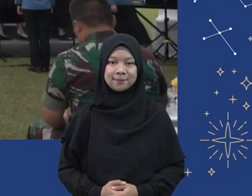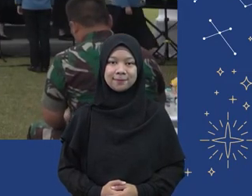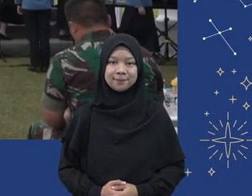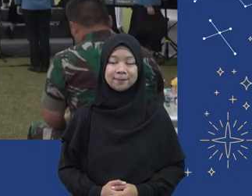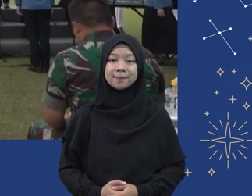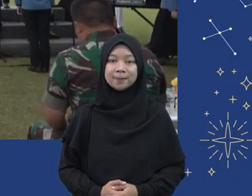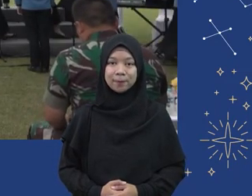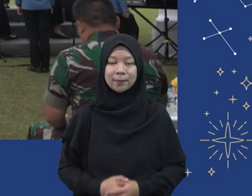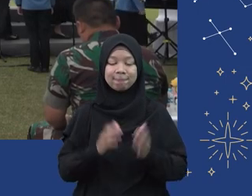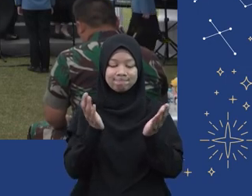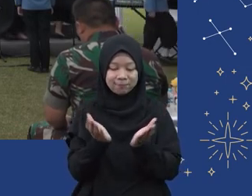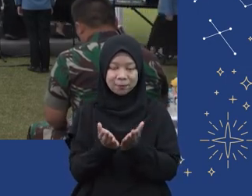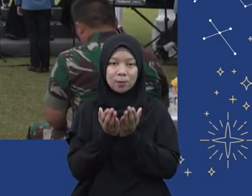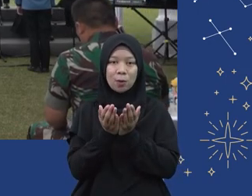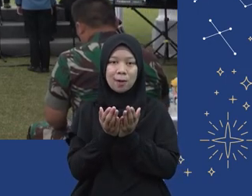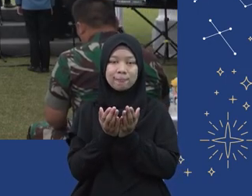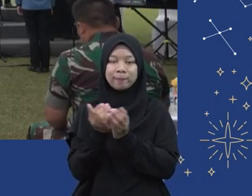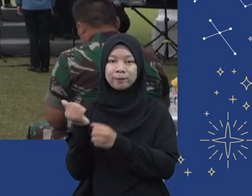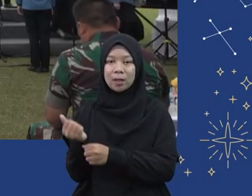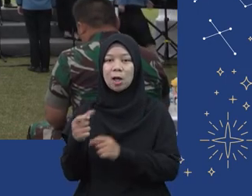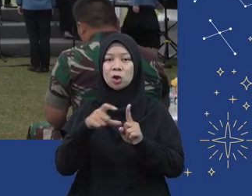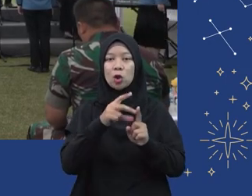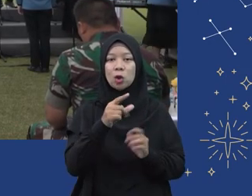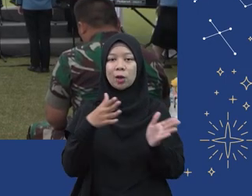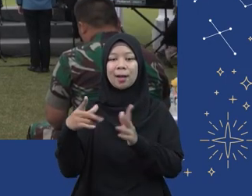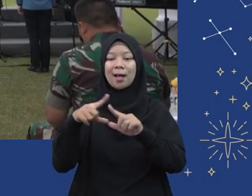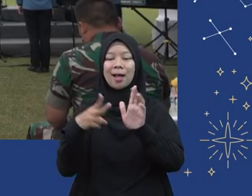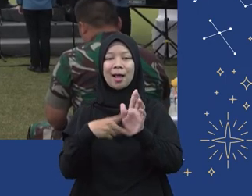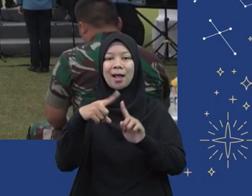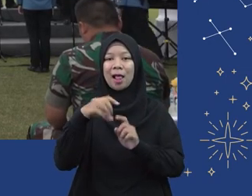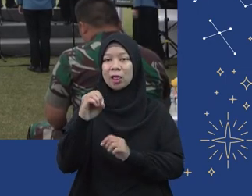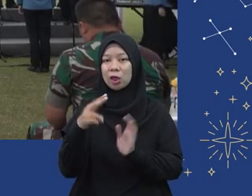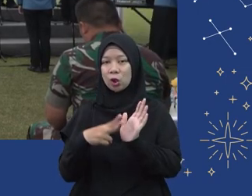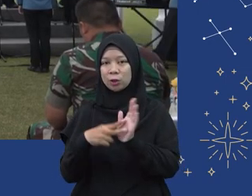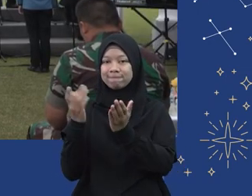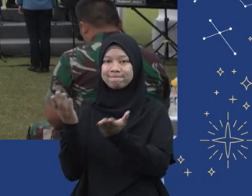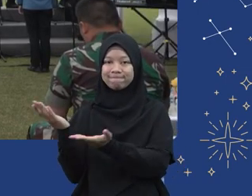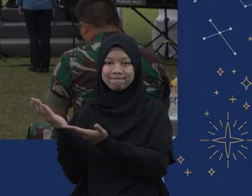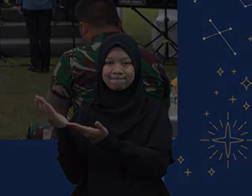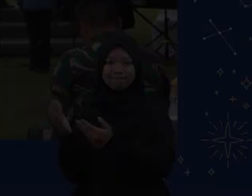pembacaan doa kepada Dr Anton Timur Jaelani kami silahkan